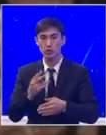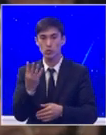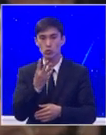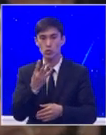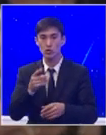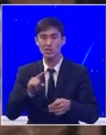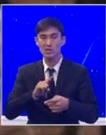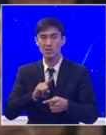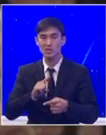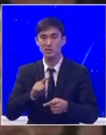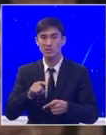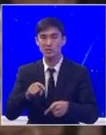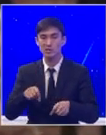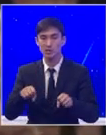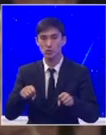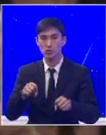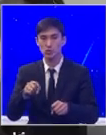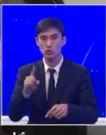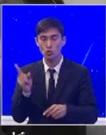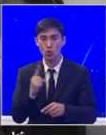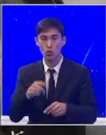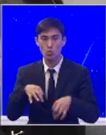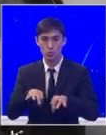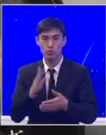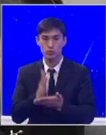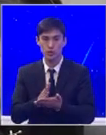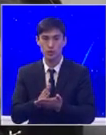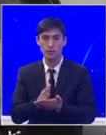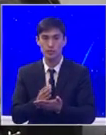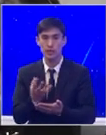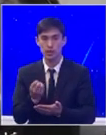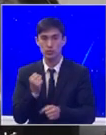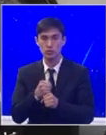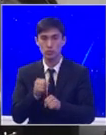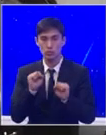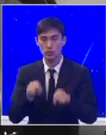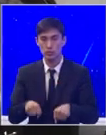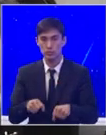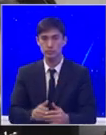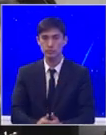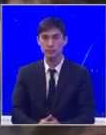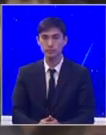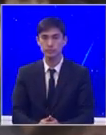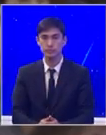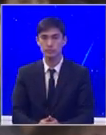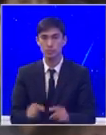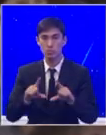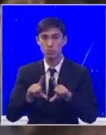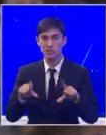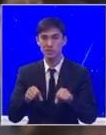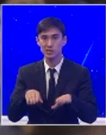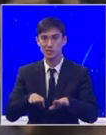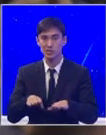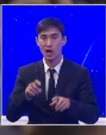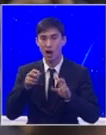4 sanitarlıq transport jetkildi. Mesele onda emes koy. 2 stansiya jasauga bolat. Bas stansiyanı jasaymız,